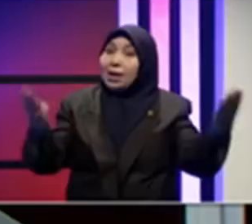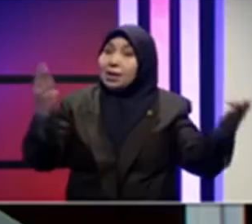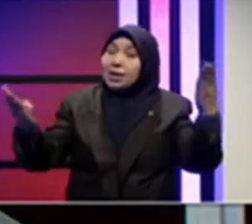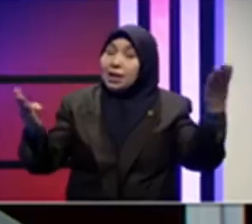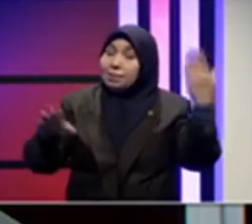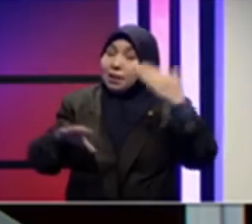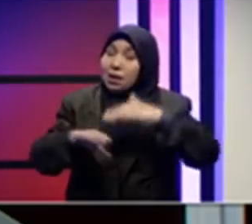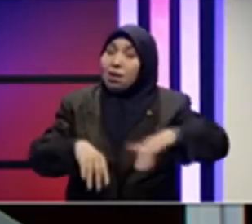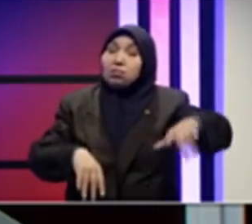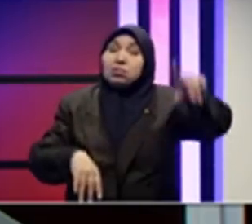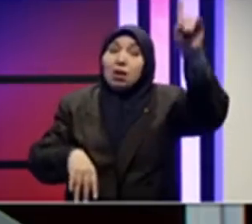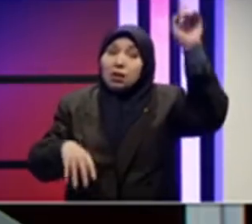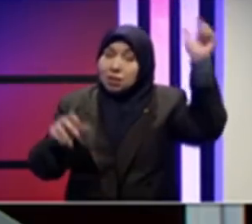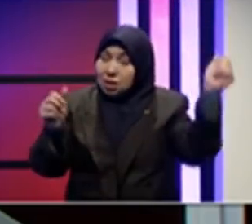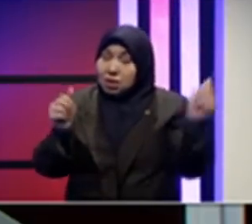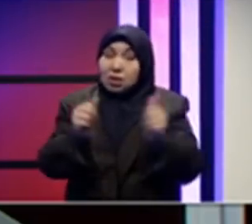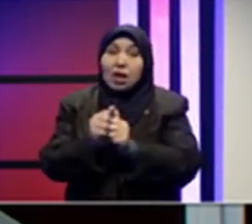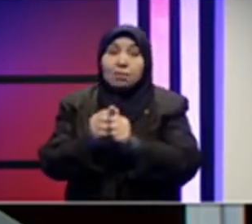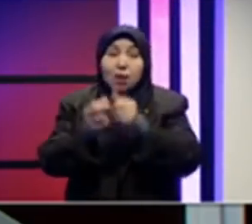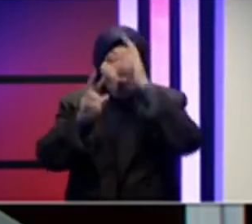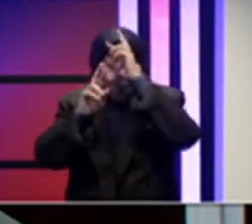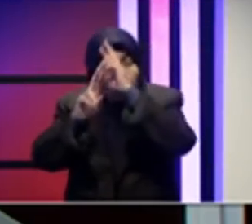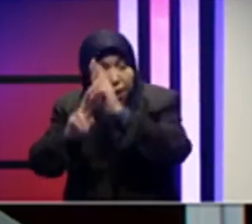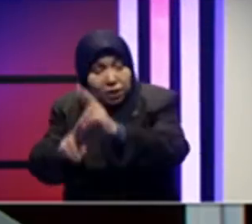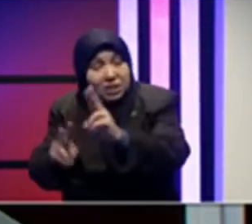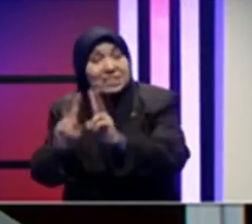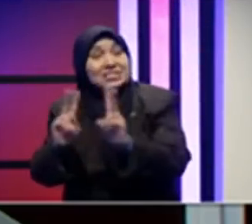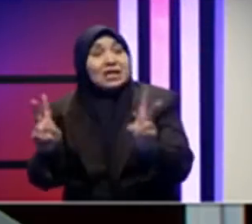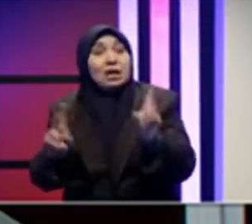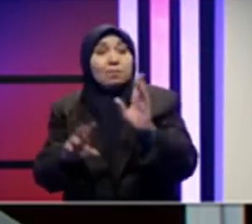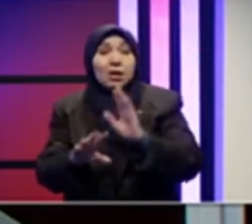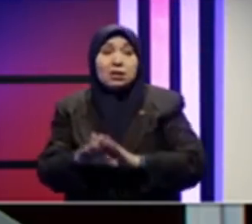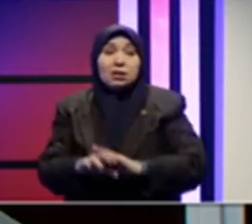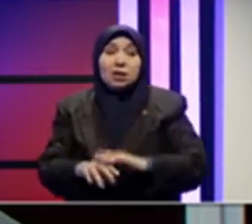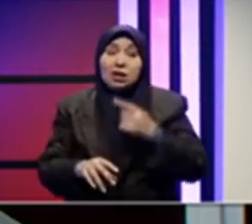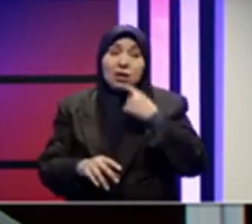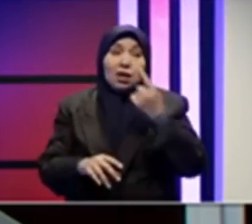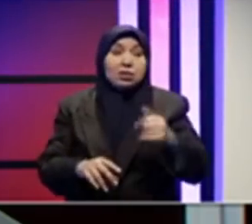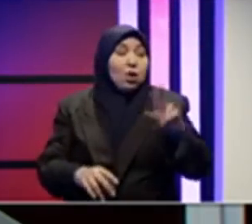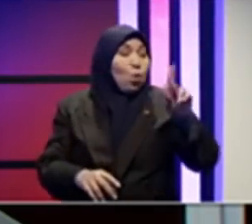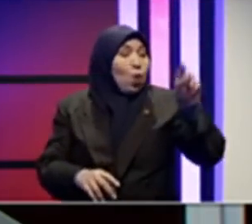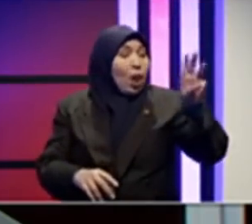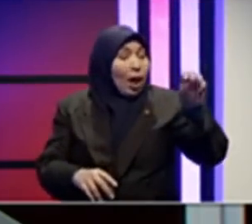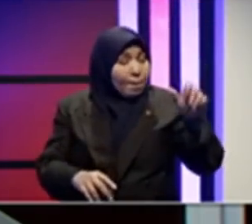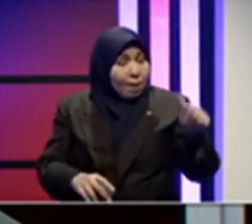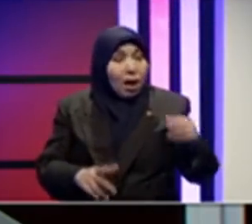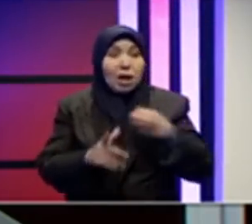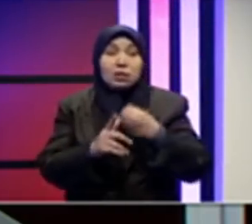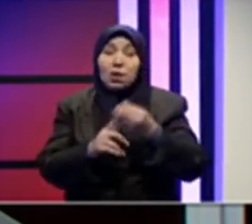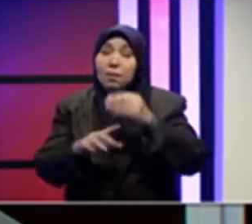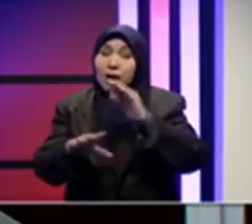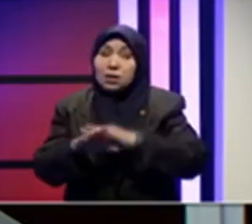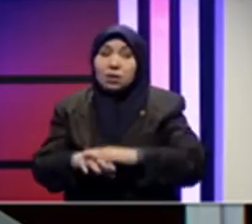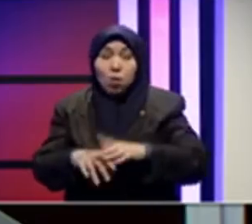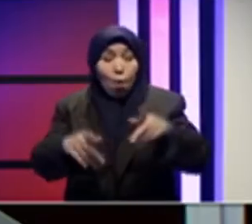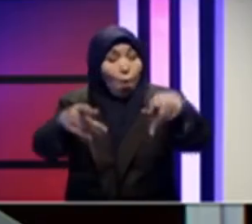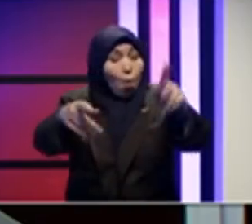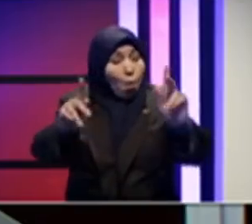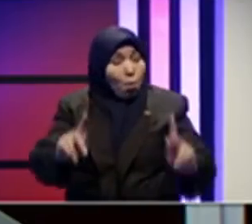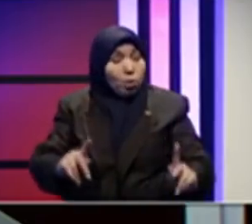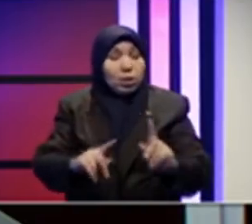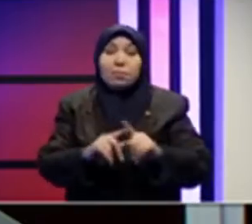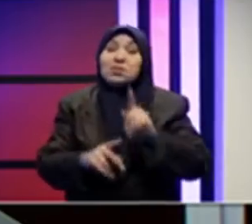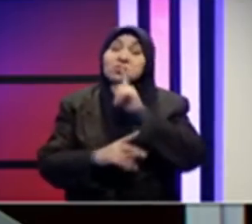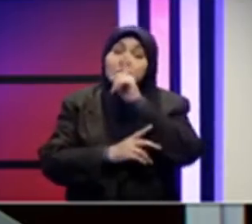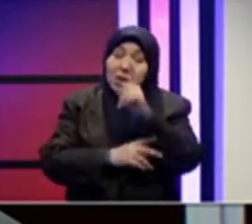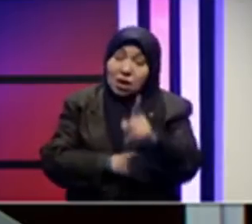Allah Subhanahu Wa Taala dengan menghormati sangat kepada yang dikatakan ulama ya, ataupun kepada kubur, padahal